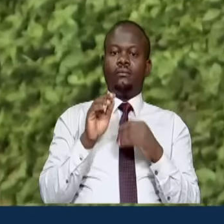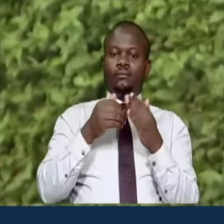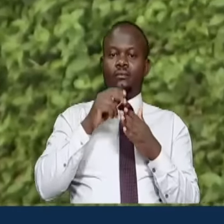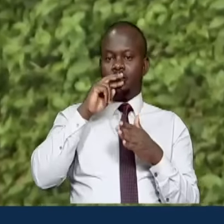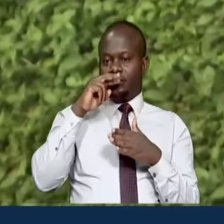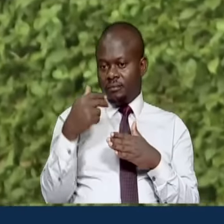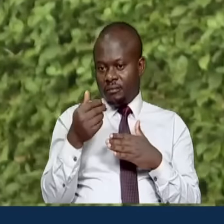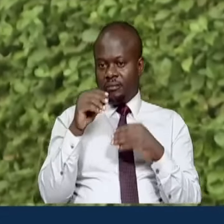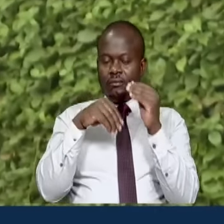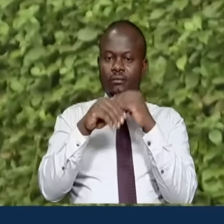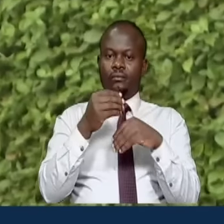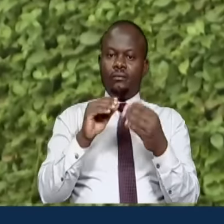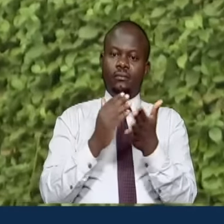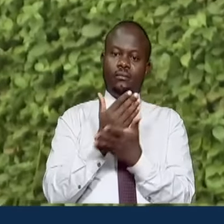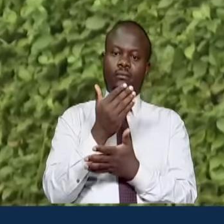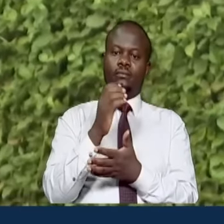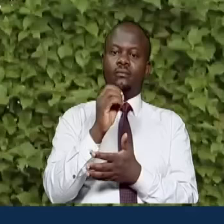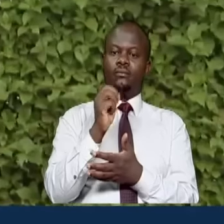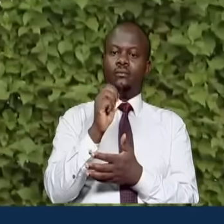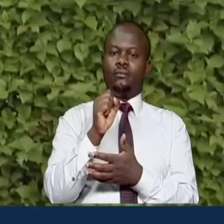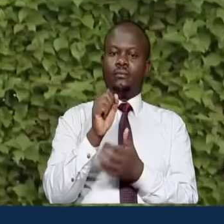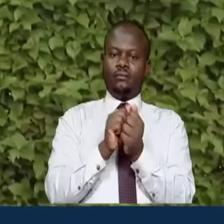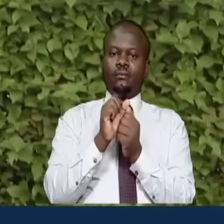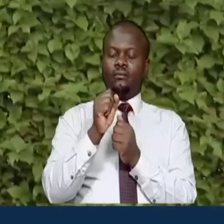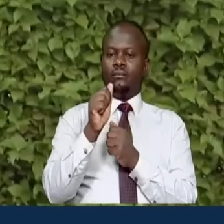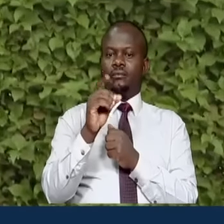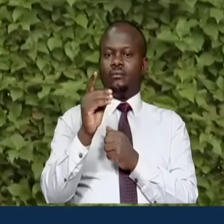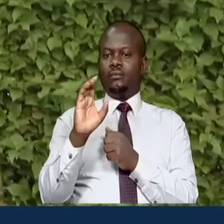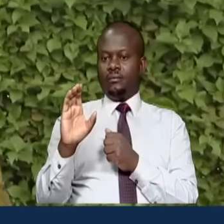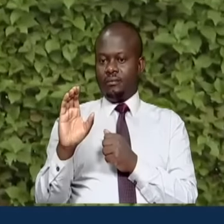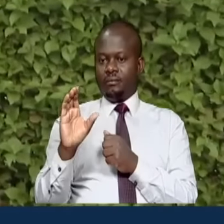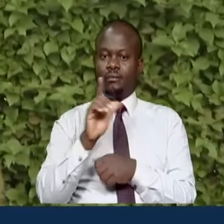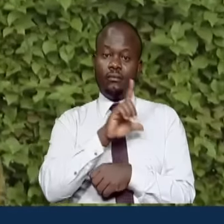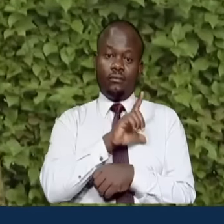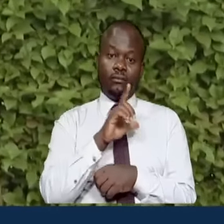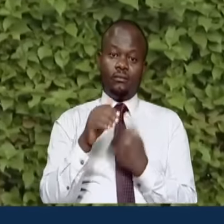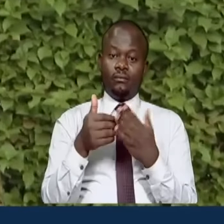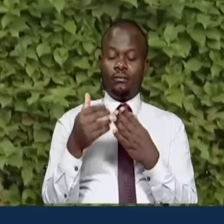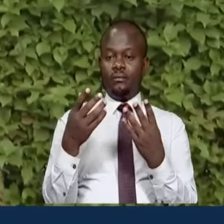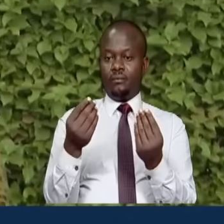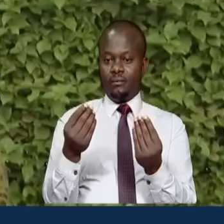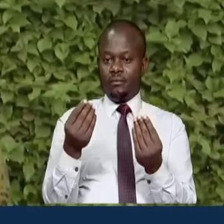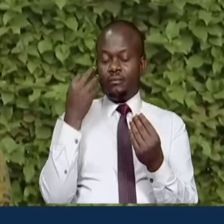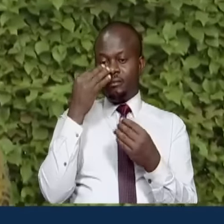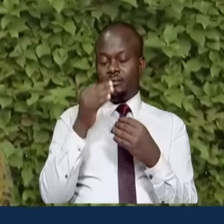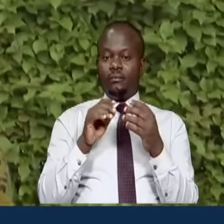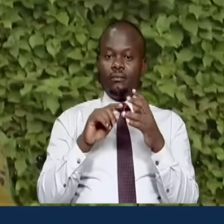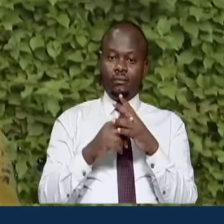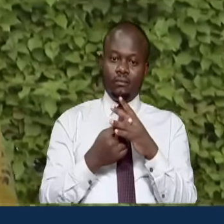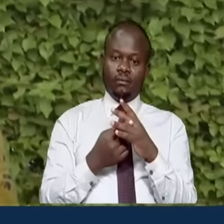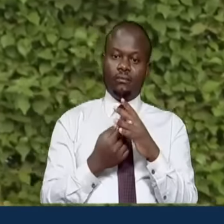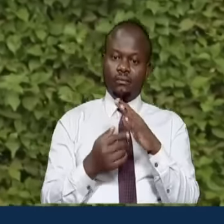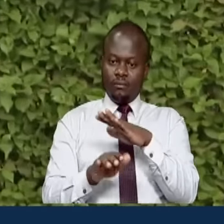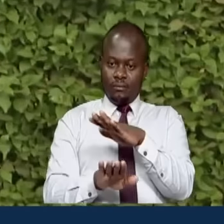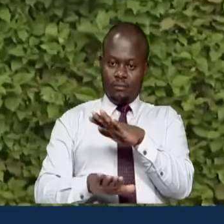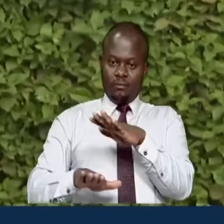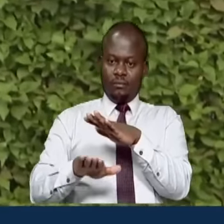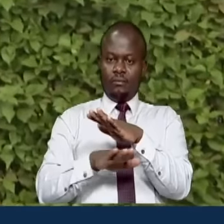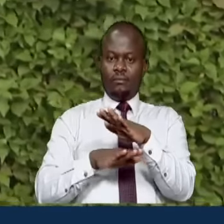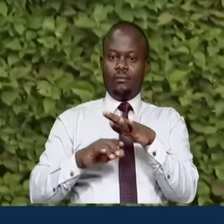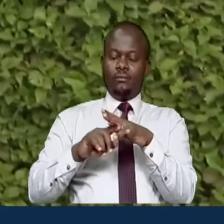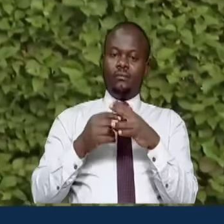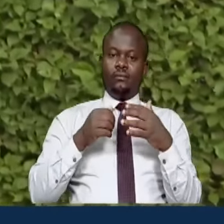rishya rya East African Community COMESA na SADC aya yabara amahirwe yo koroshya yugiye gukemura ikibazo uhera hasi